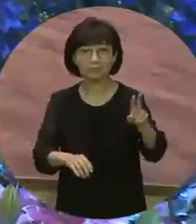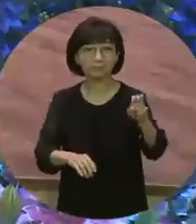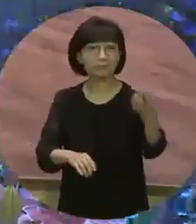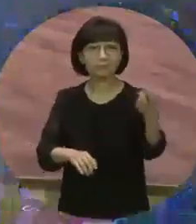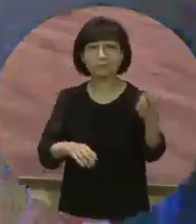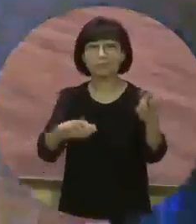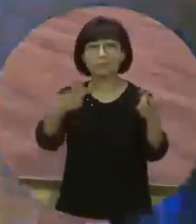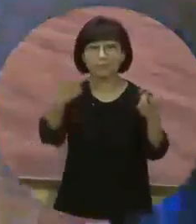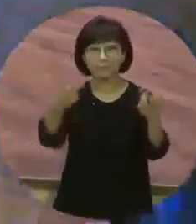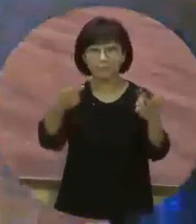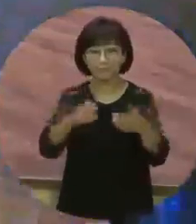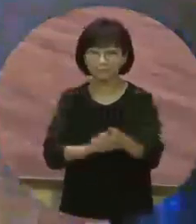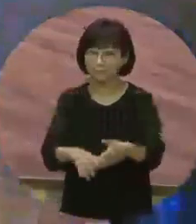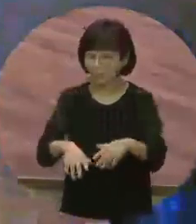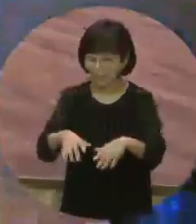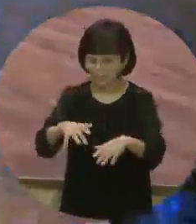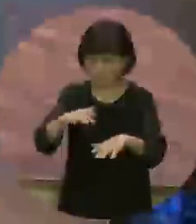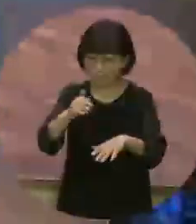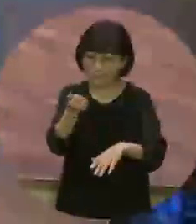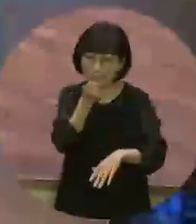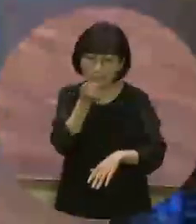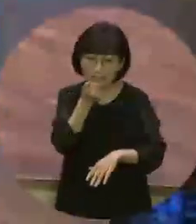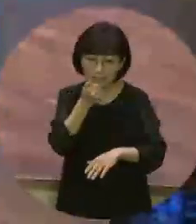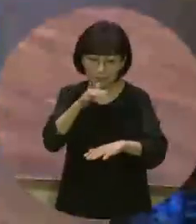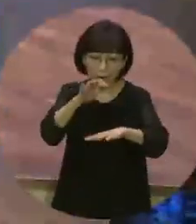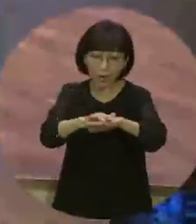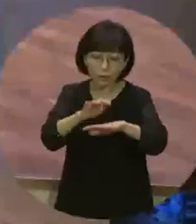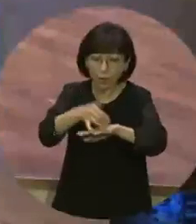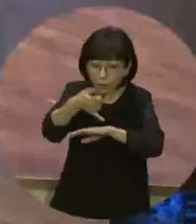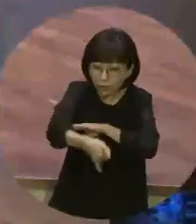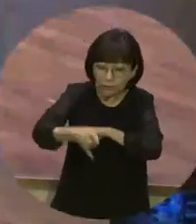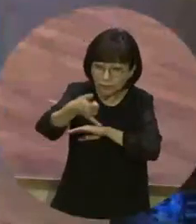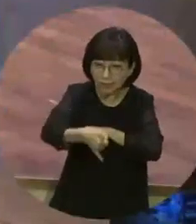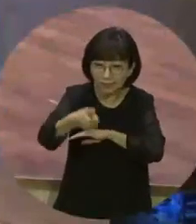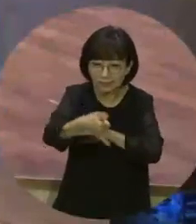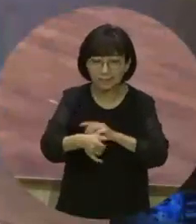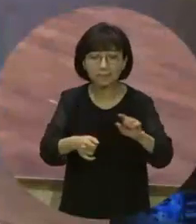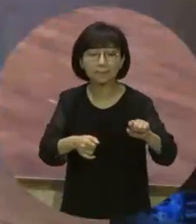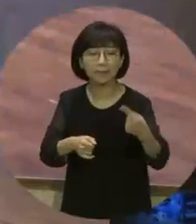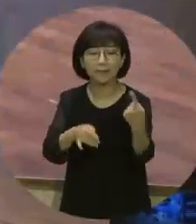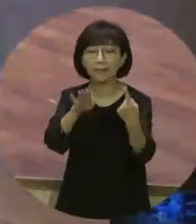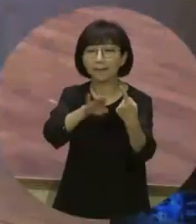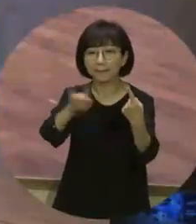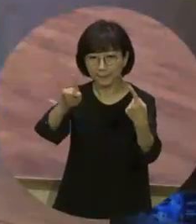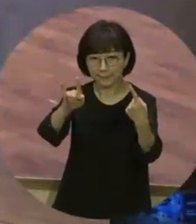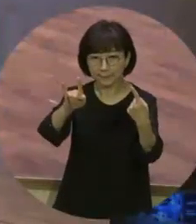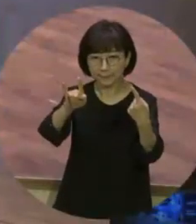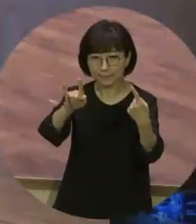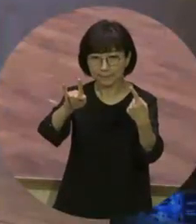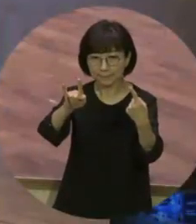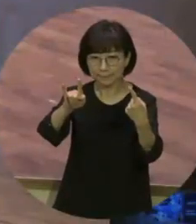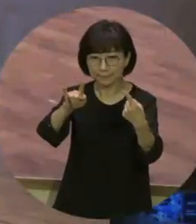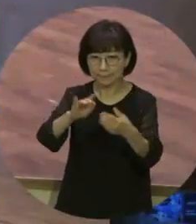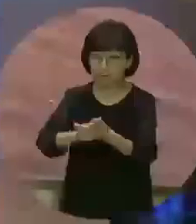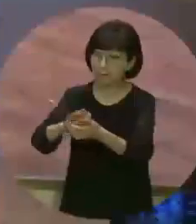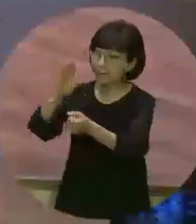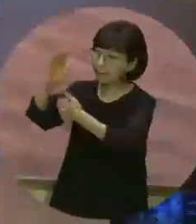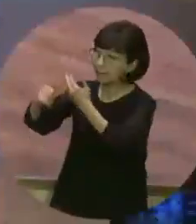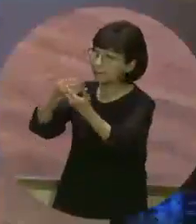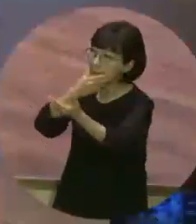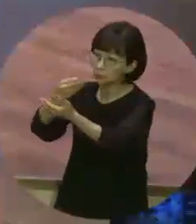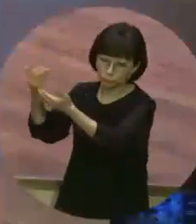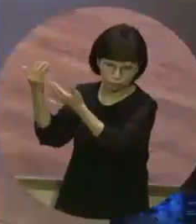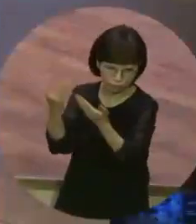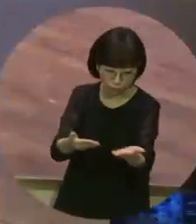땅에 농사하여 그 해에 백배나 얻었고 여호와께서 복을 주심으로 그 사람이